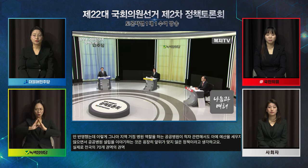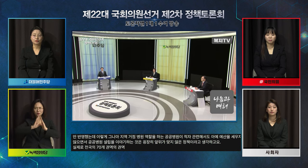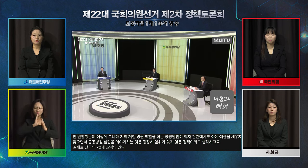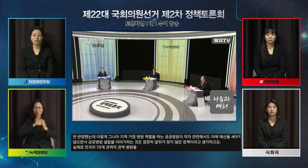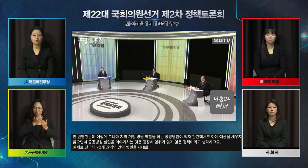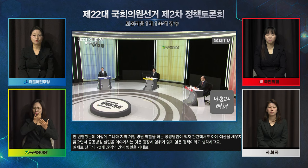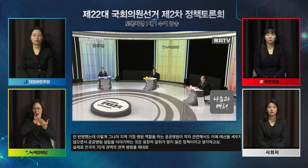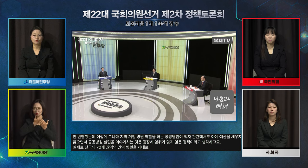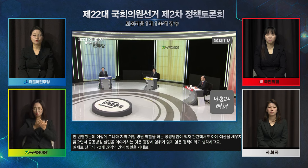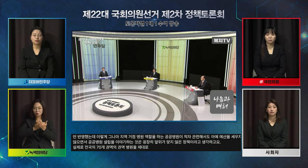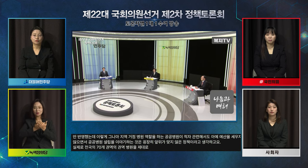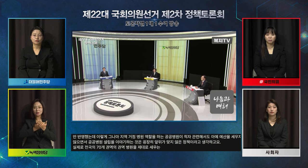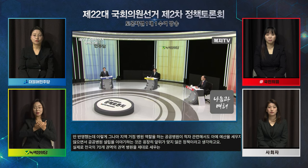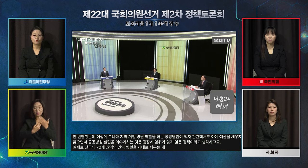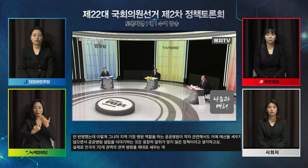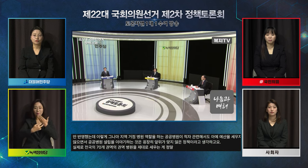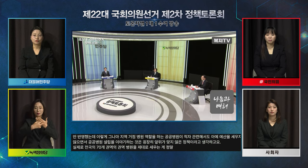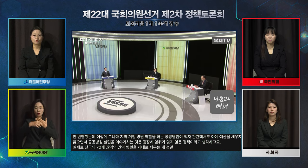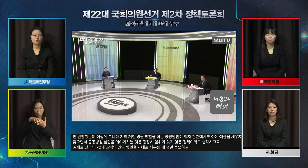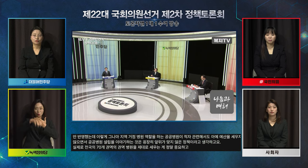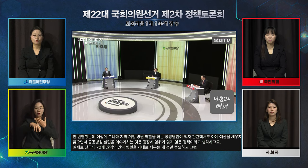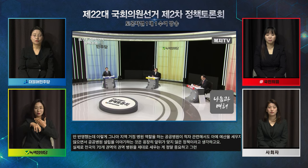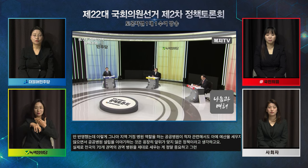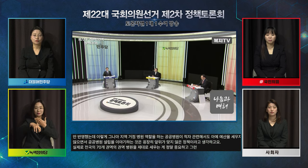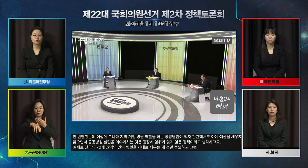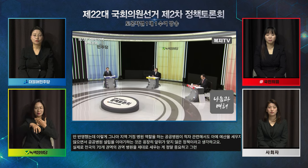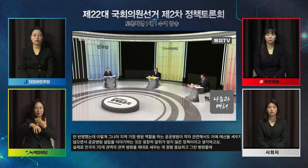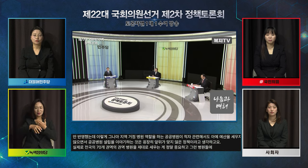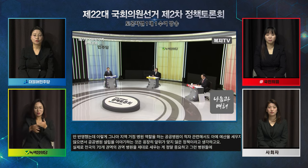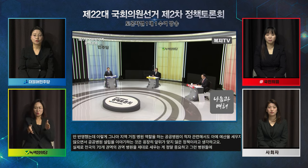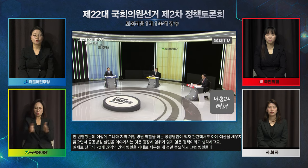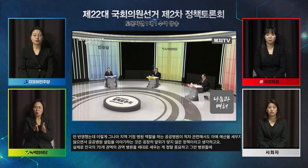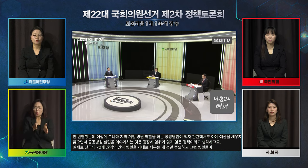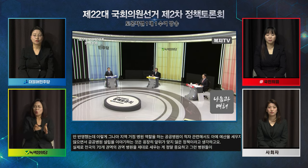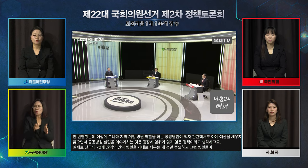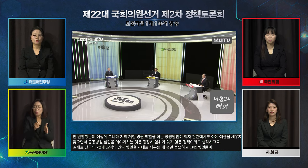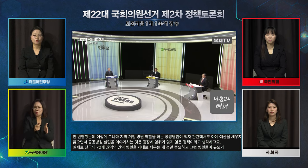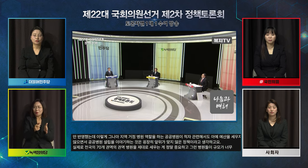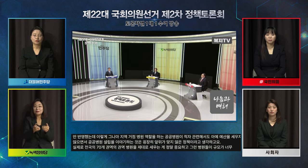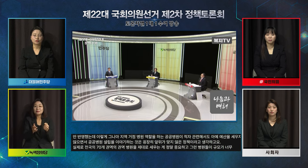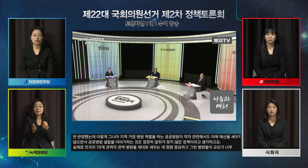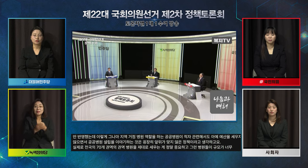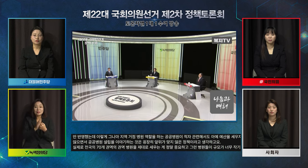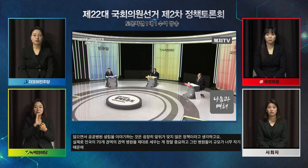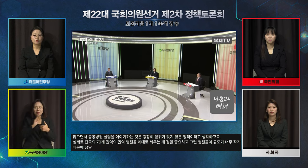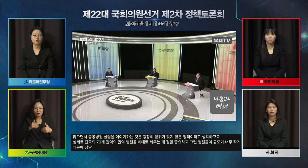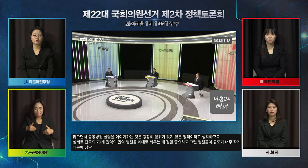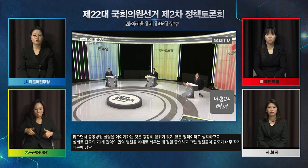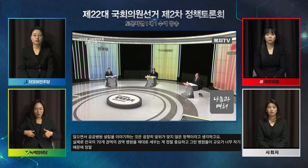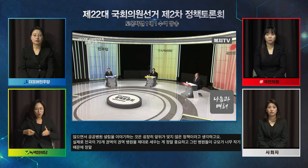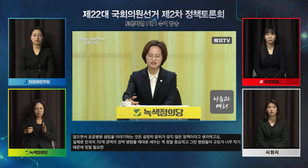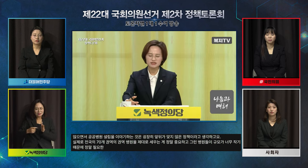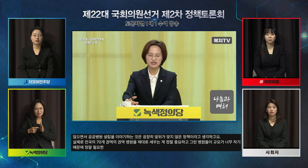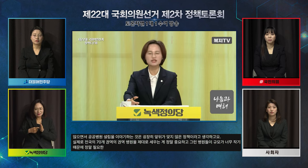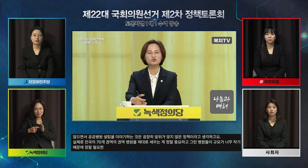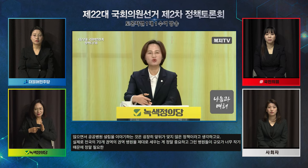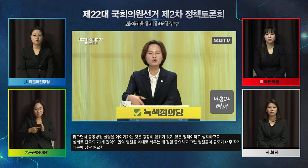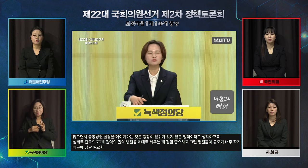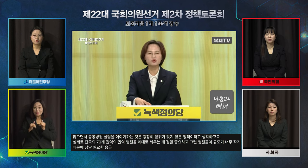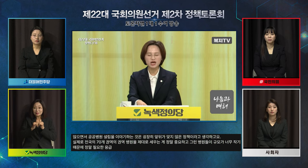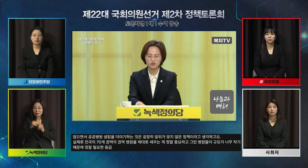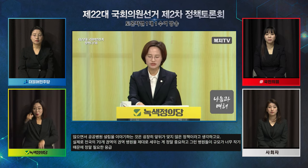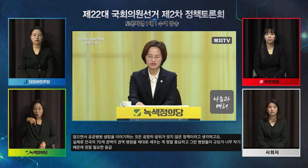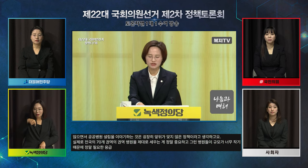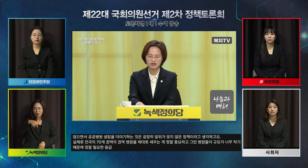중요하고 그런 병원들이 규모가 너무 작기 때문에 정말 필요한 응급 중증 환자들은 제대로